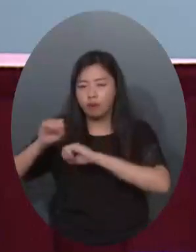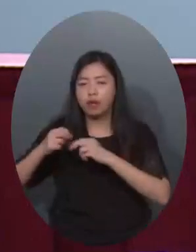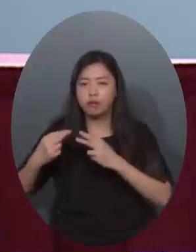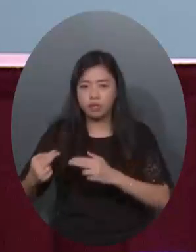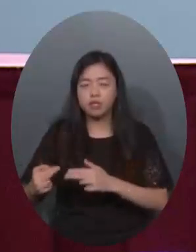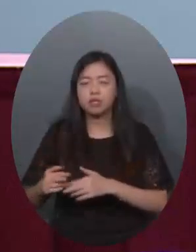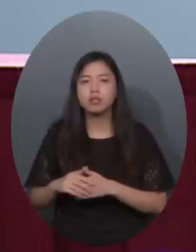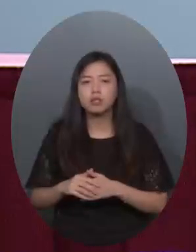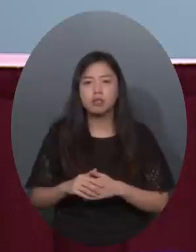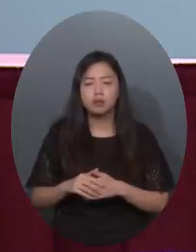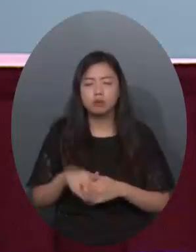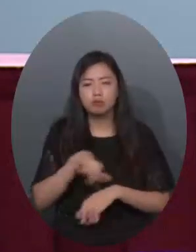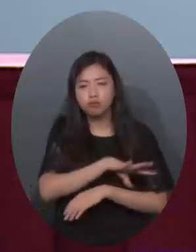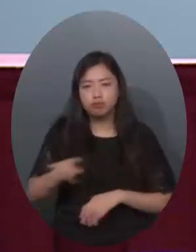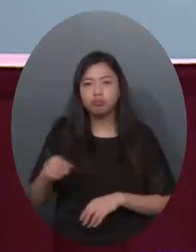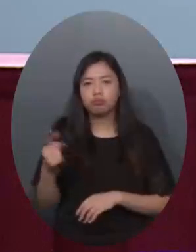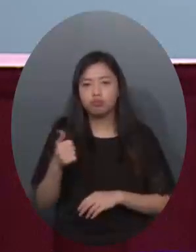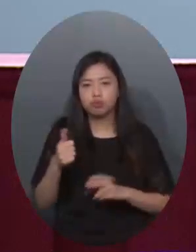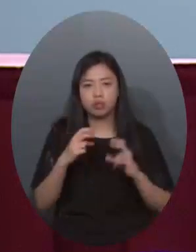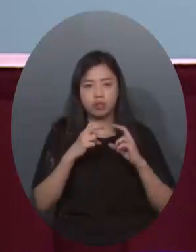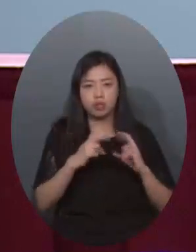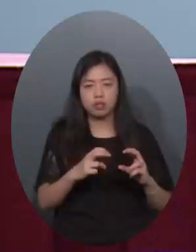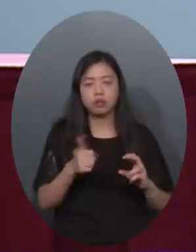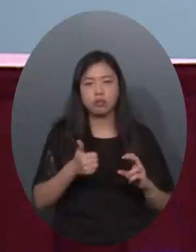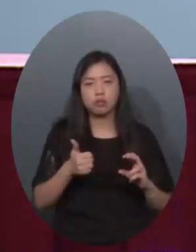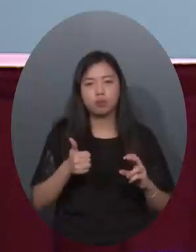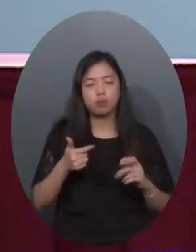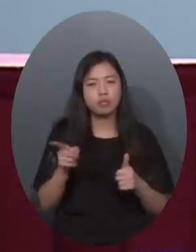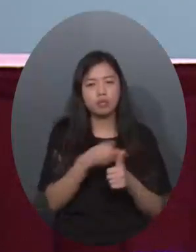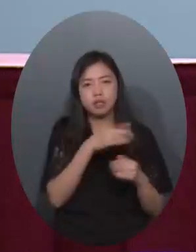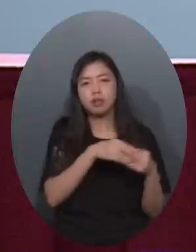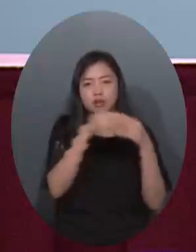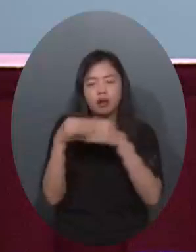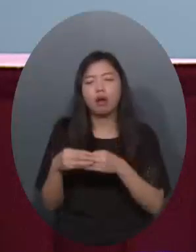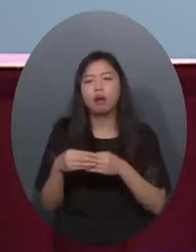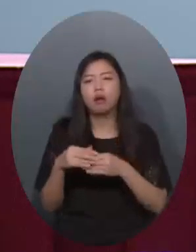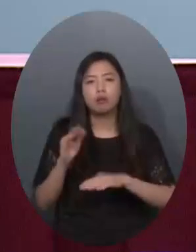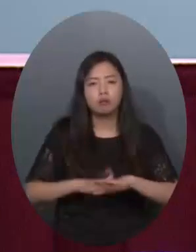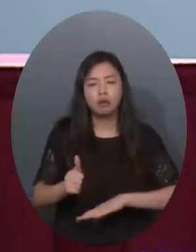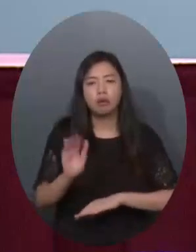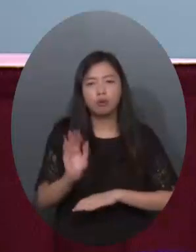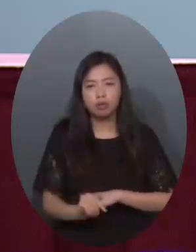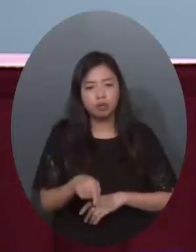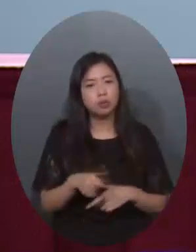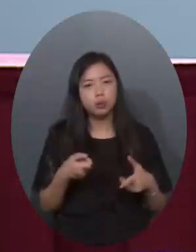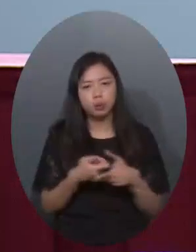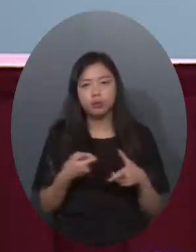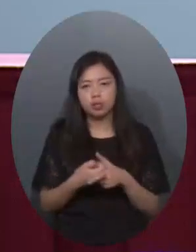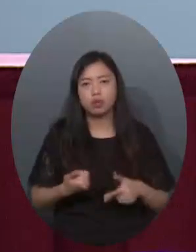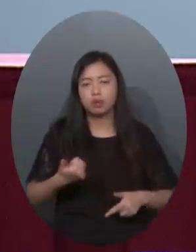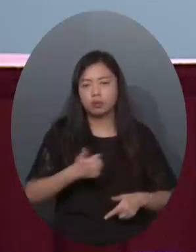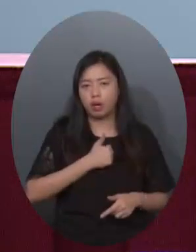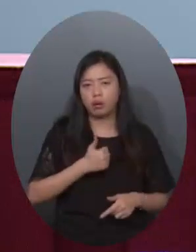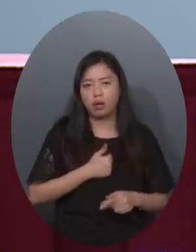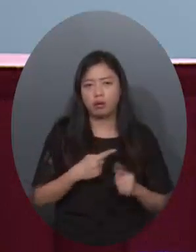全部都是可以將港鐵擺在一個領先的地位。而這間公司，我覺得我們有足夠